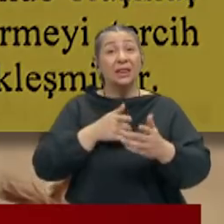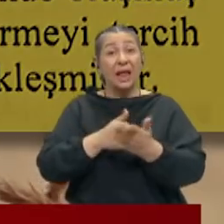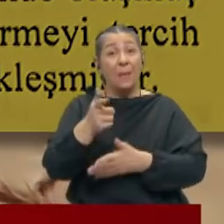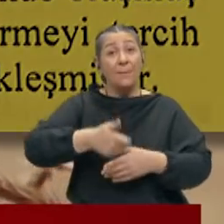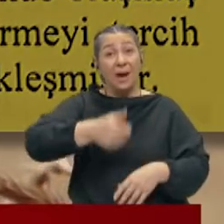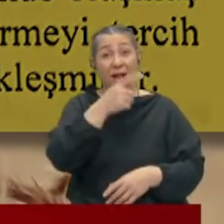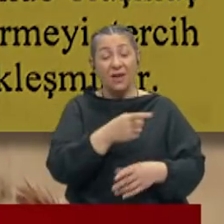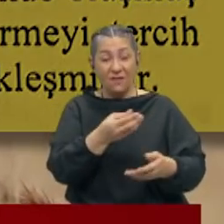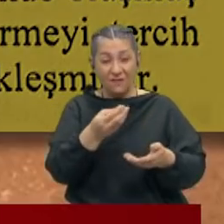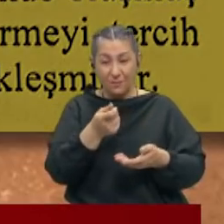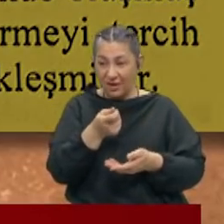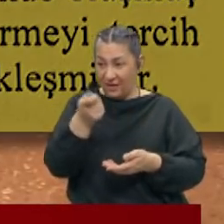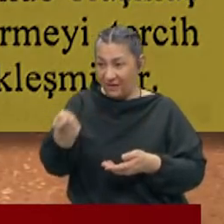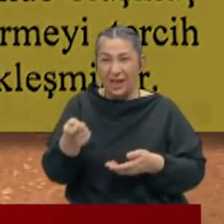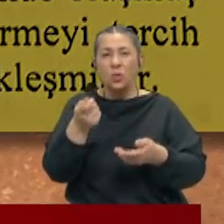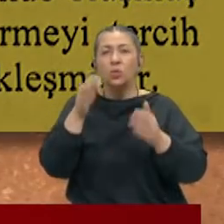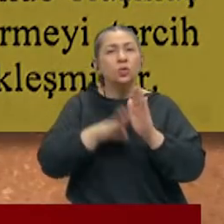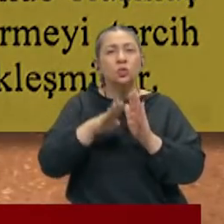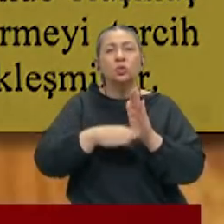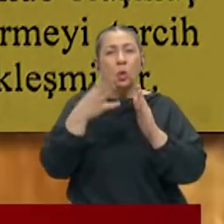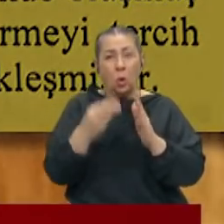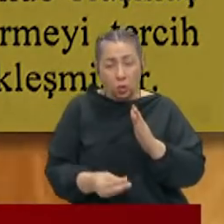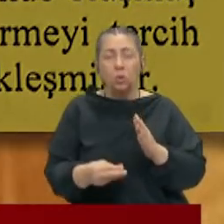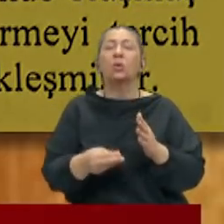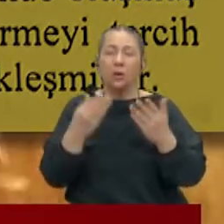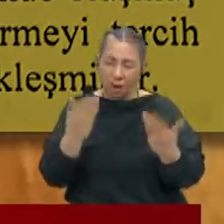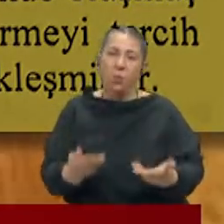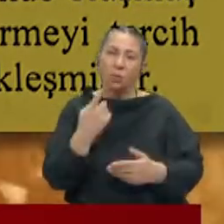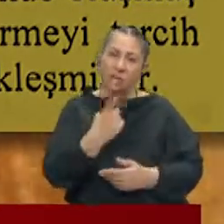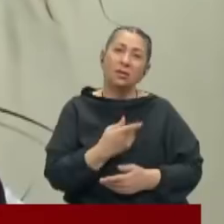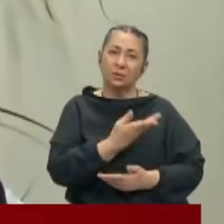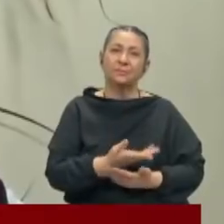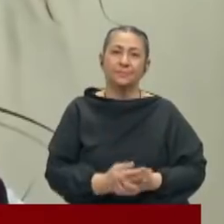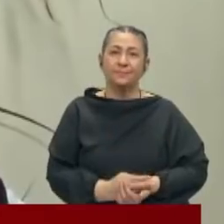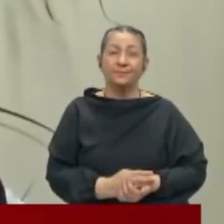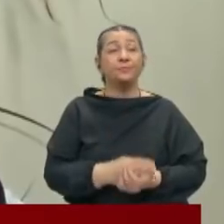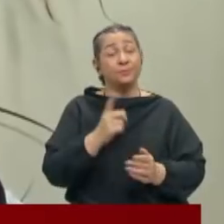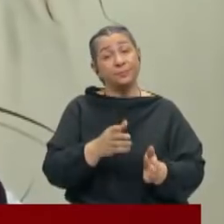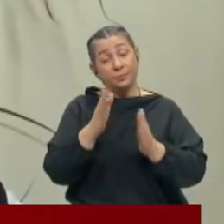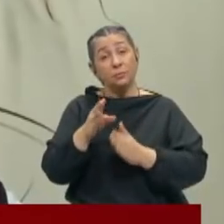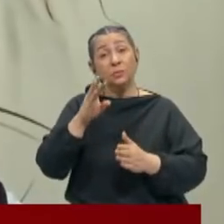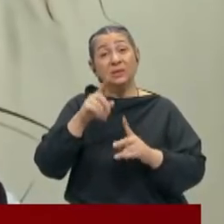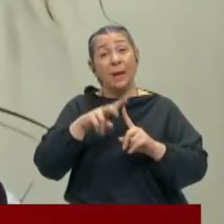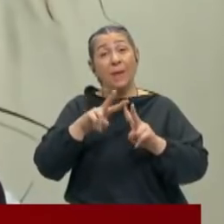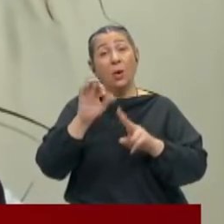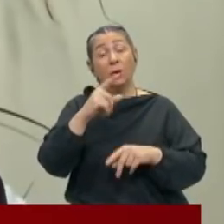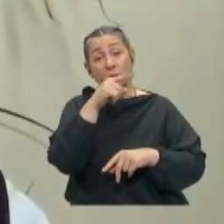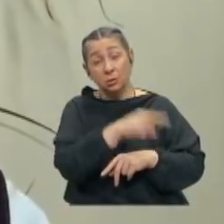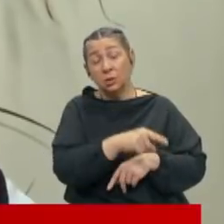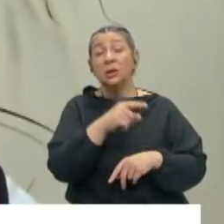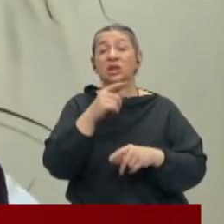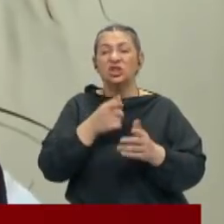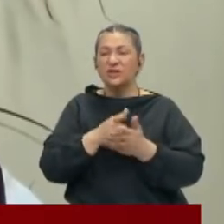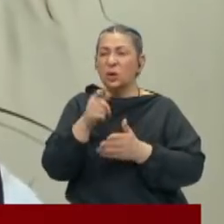Bakanlığı verilen fiyatın düşük olduğunu, piyasanın altında kaldığını kabul etmiş oldu. Ama bunun yanında Toprak Mahsulleri Ofisi